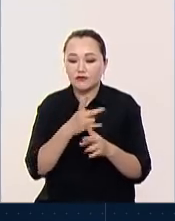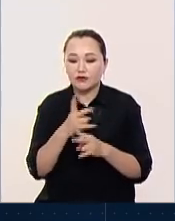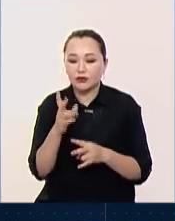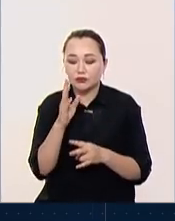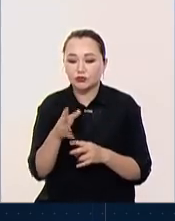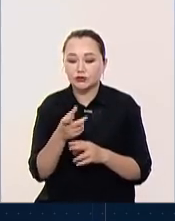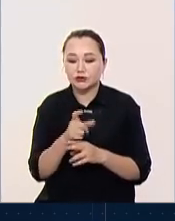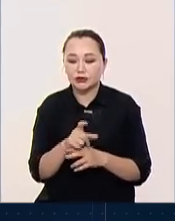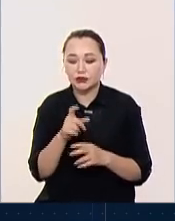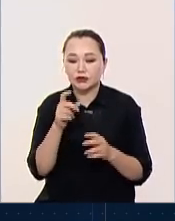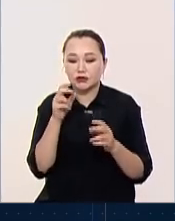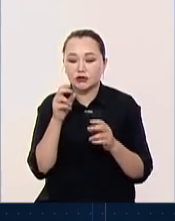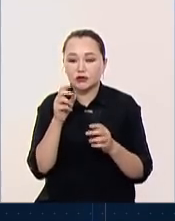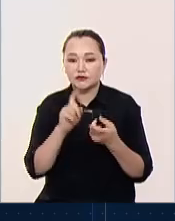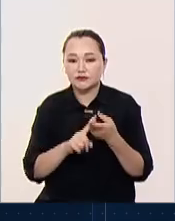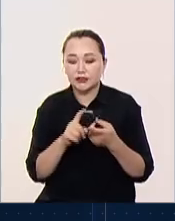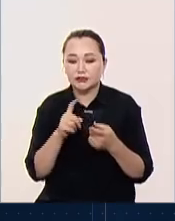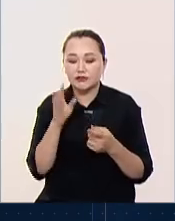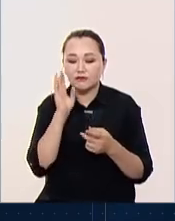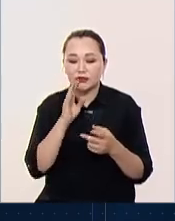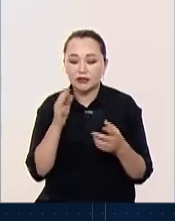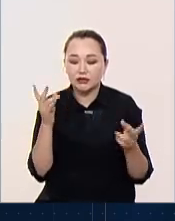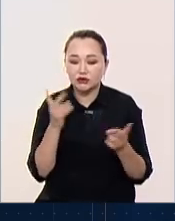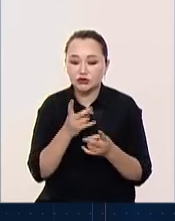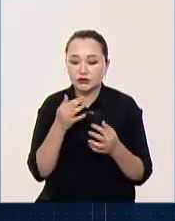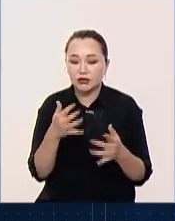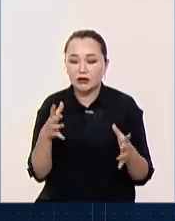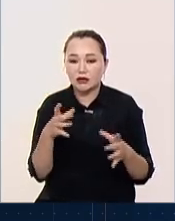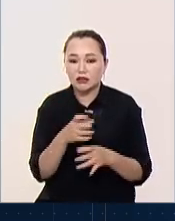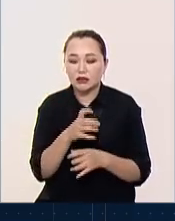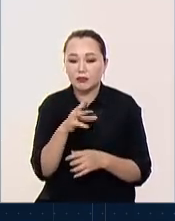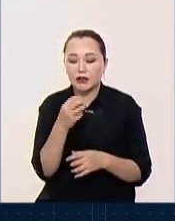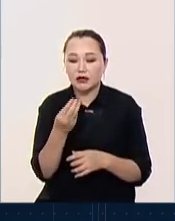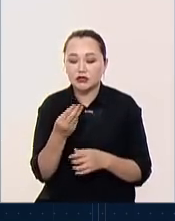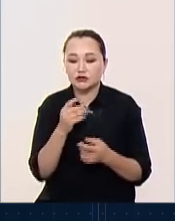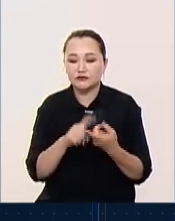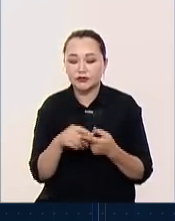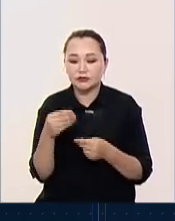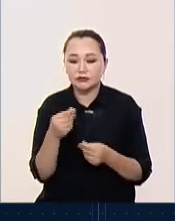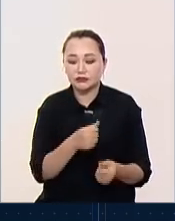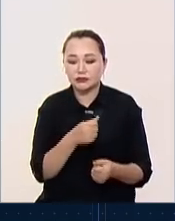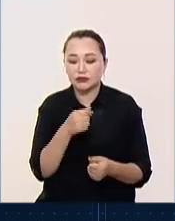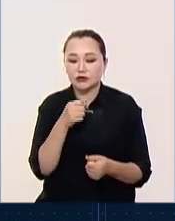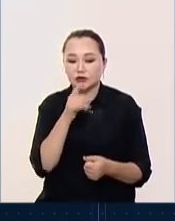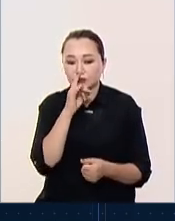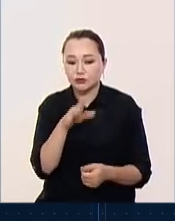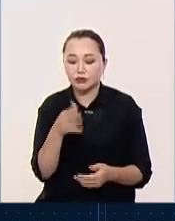Су комитетінің мәліметі бойынша су мұқтажы, су қолданатыны Балқаштың көлеміне әсер ететіндей деңгейде емес.